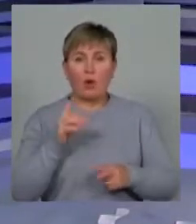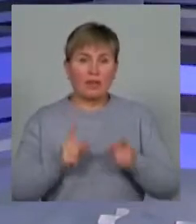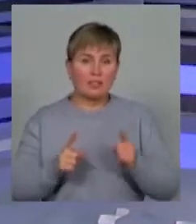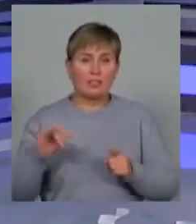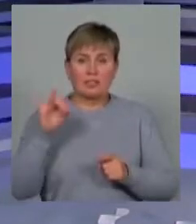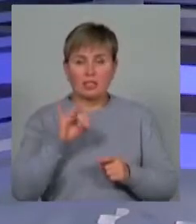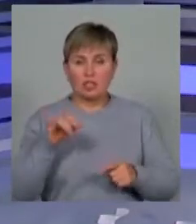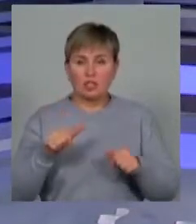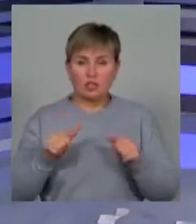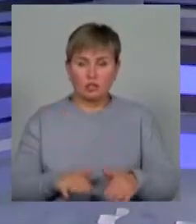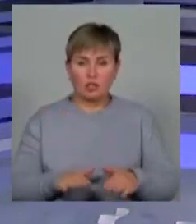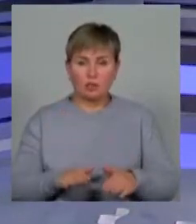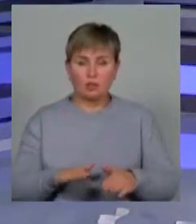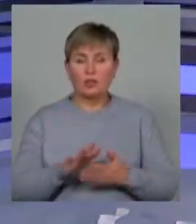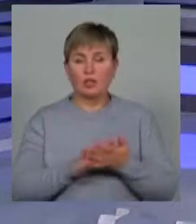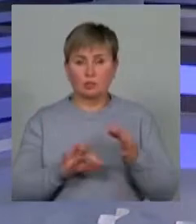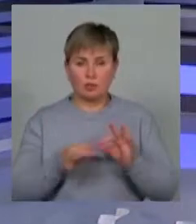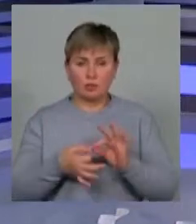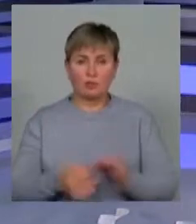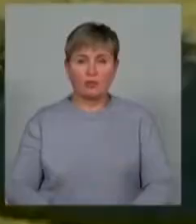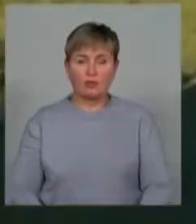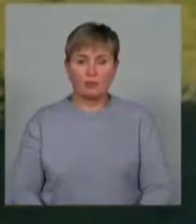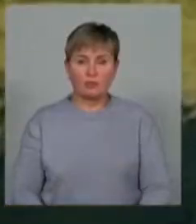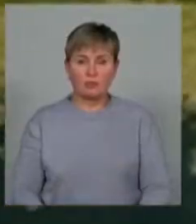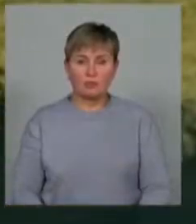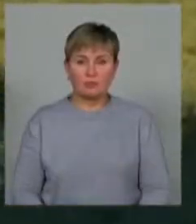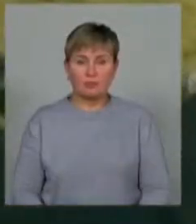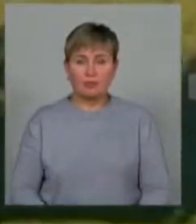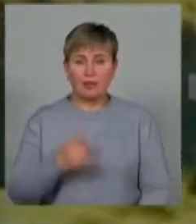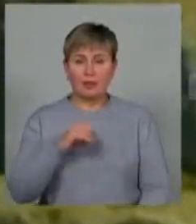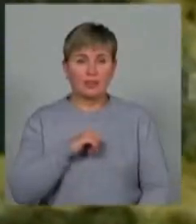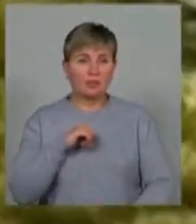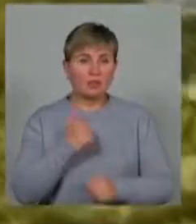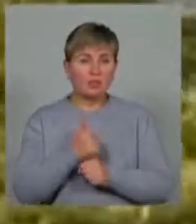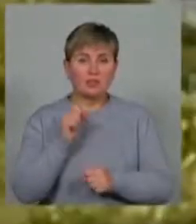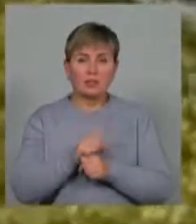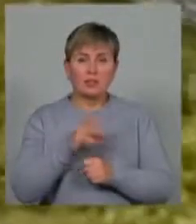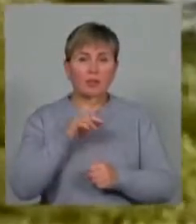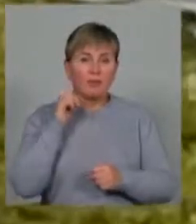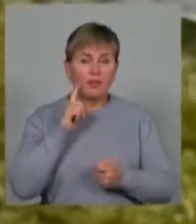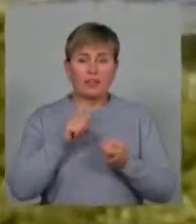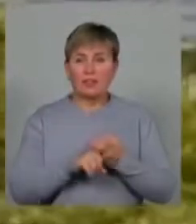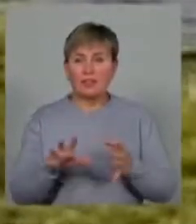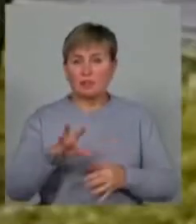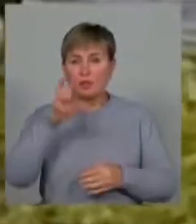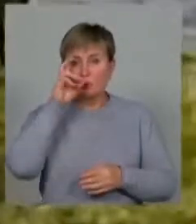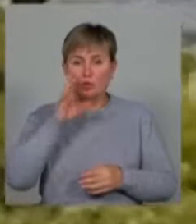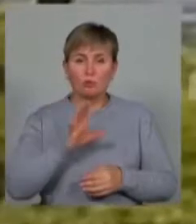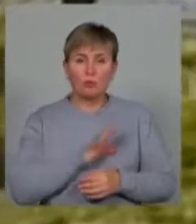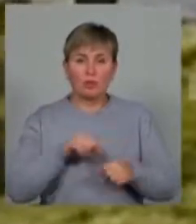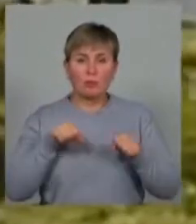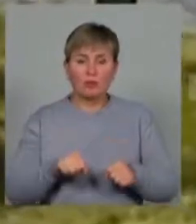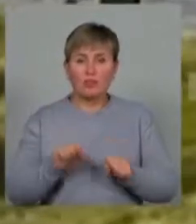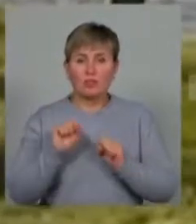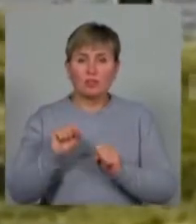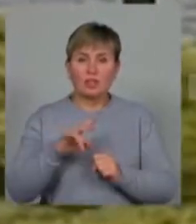поистине исторических решениях Динара Сабитова. Одной из самых главных задач для молодого и независимого государства была правовая